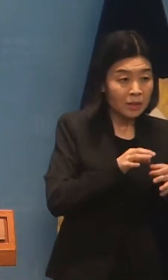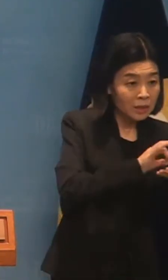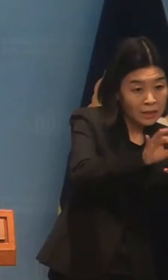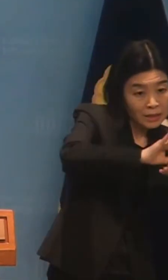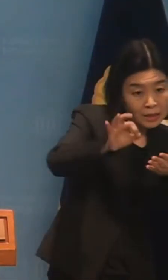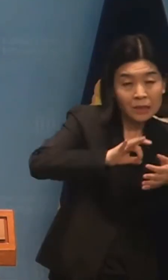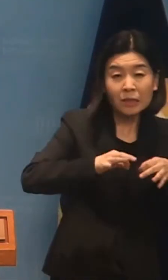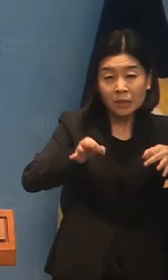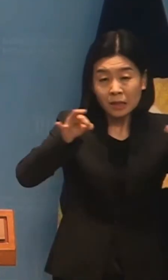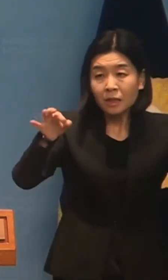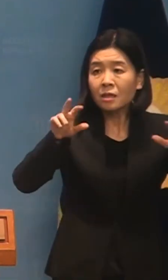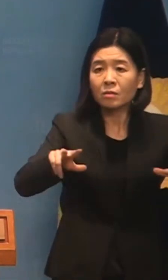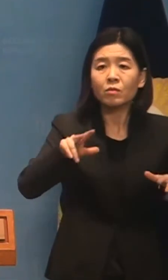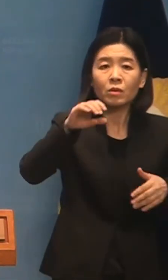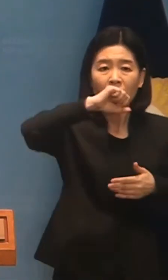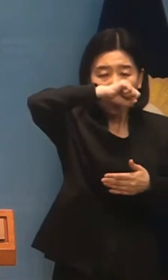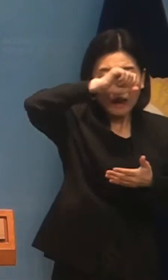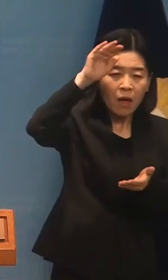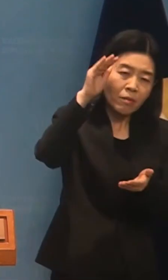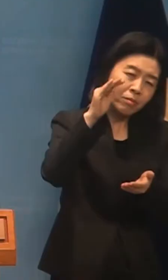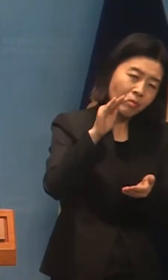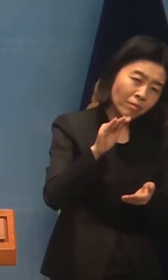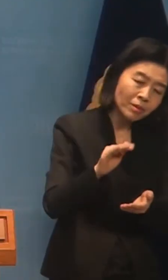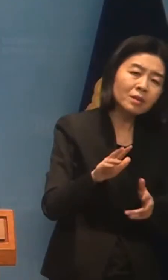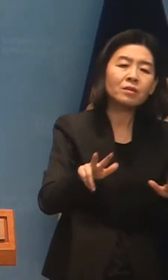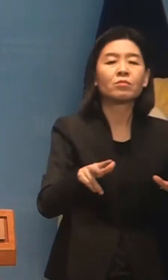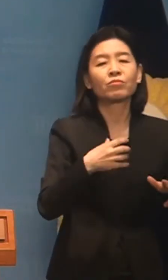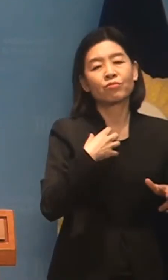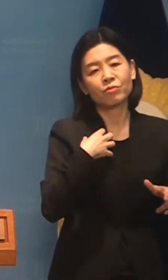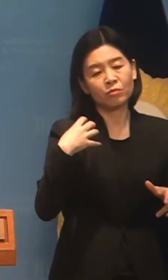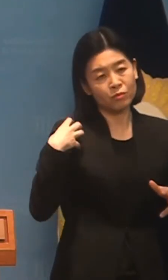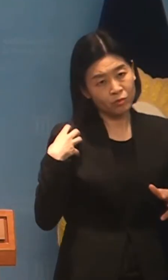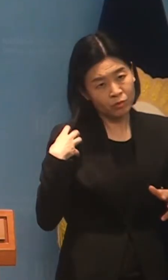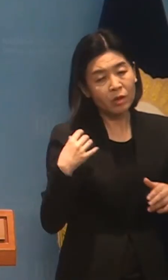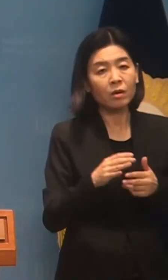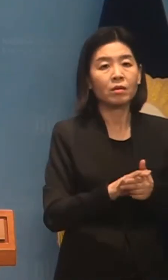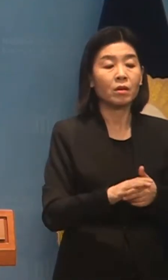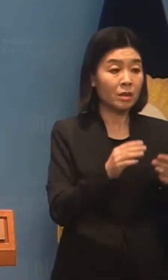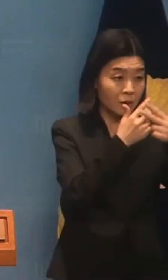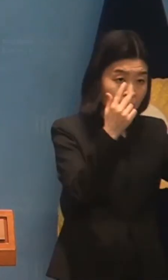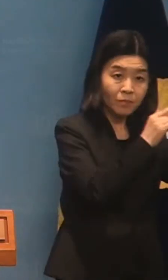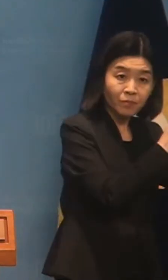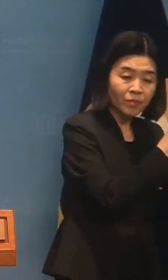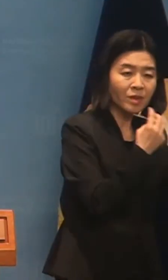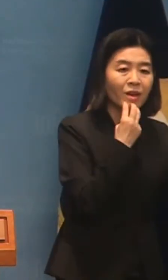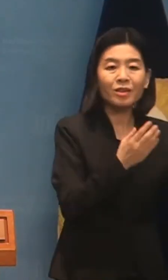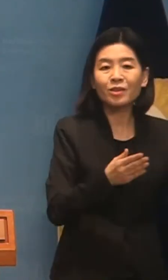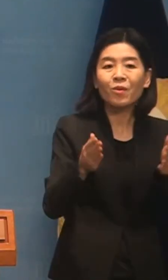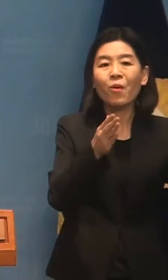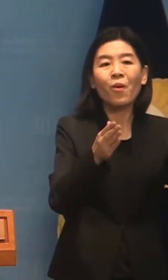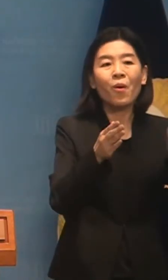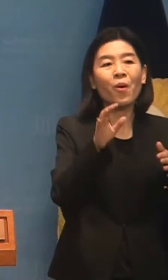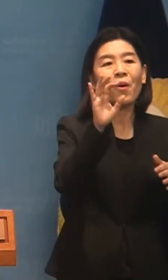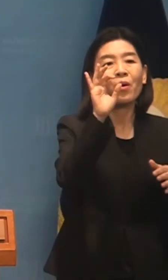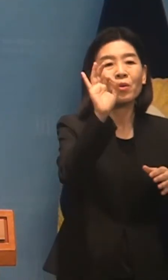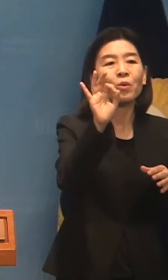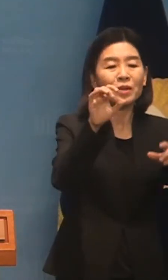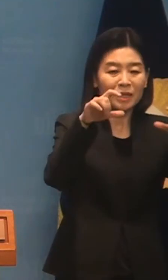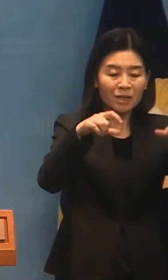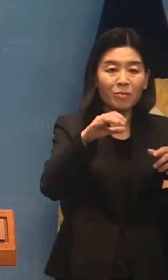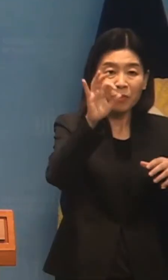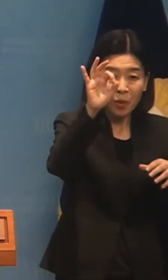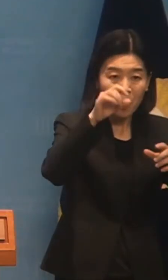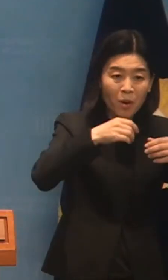재정 압박은 더 심해지고 있습니다. 그런데 이재명 후보가 경기도에서 현금 살포하던